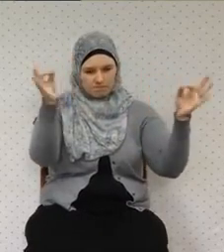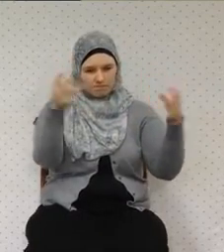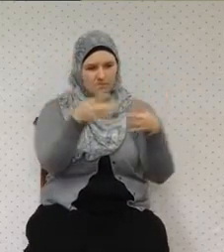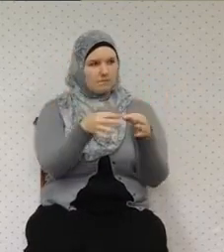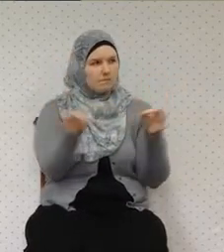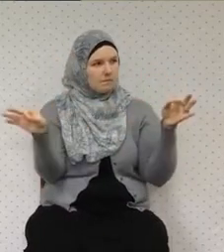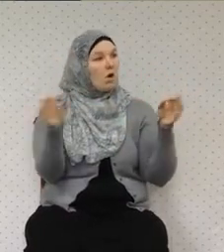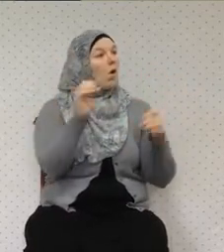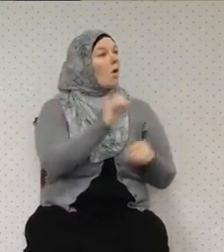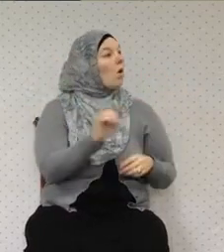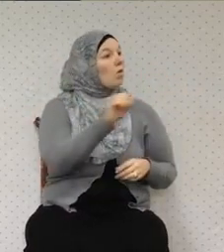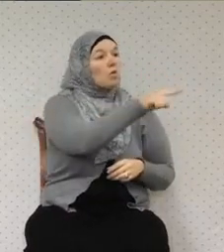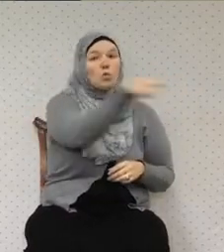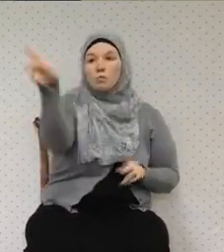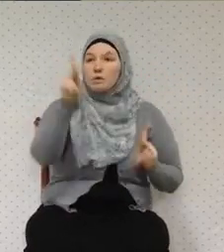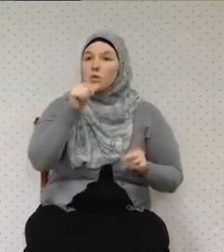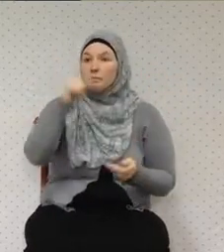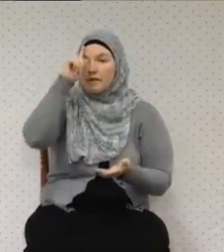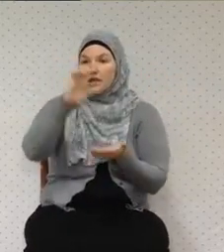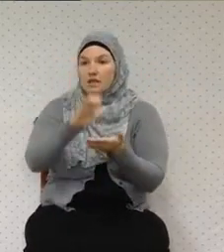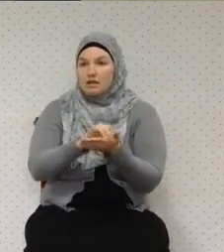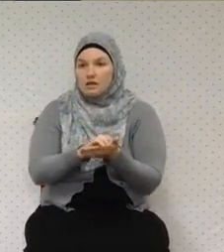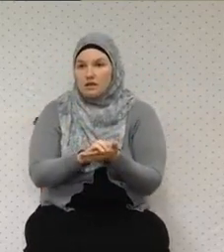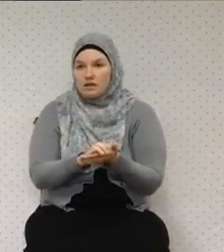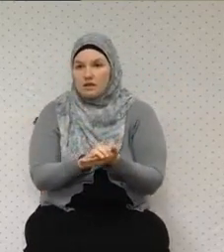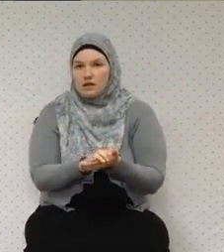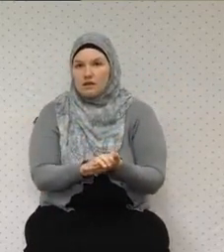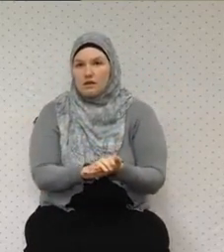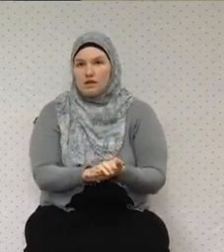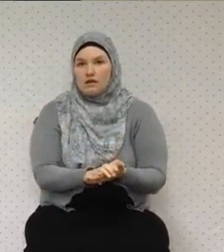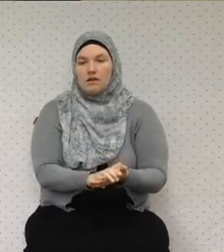آمَنُوا. O you who believe, آمِنُوا.